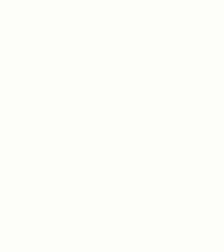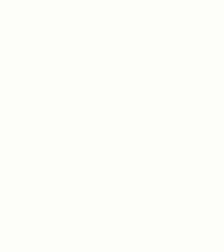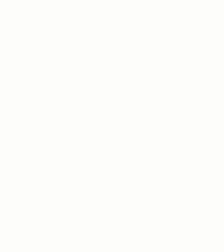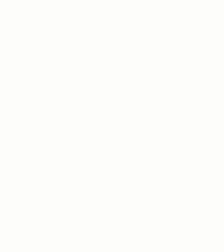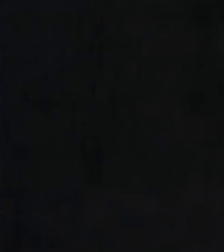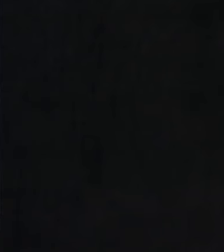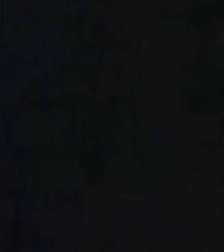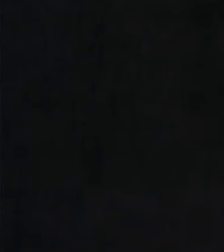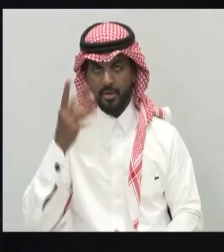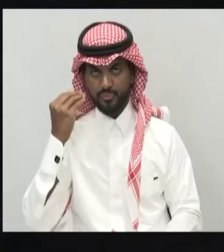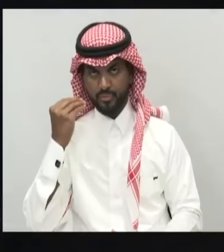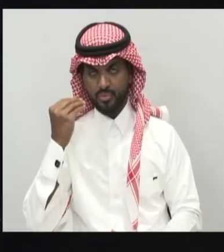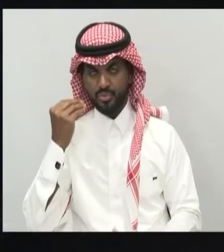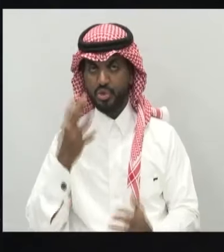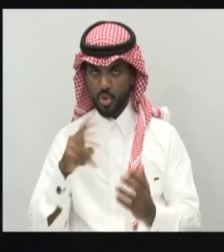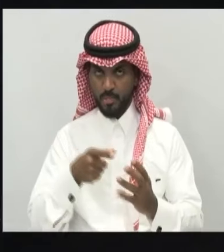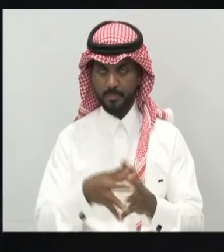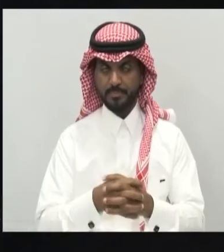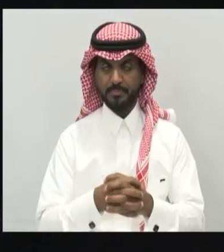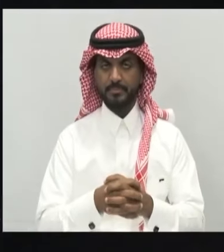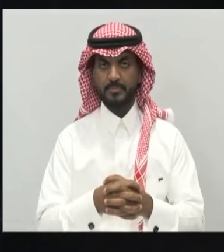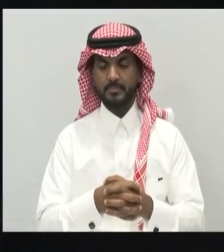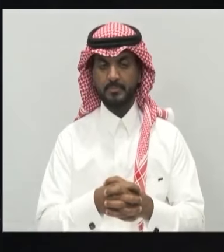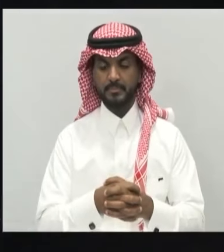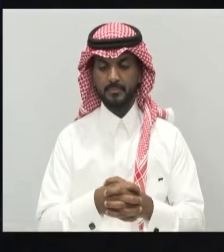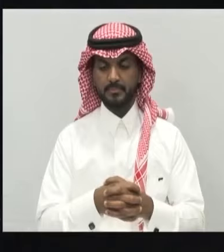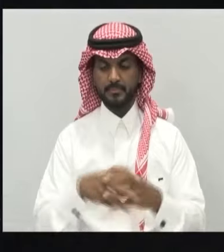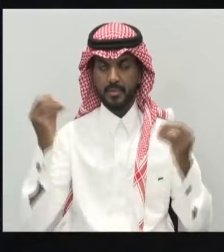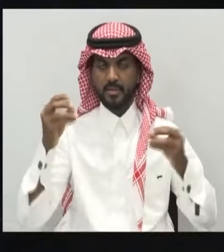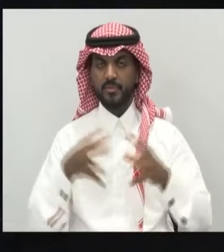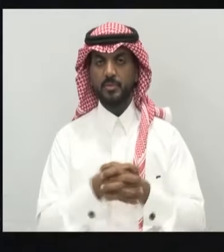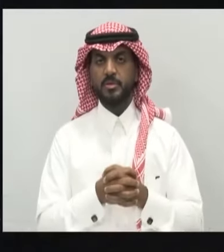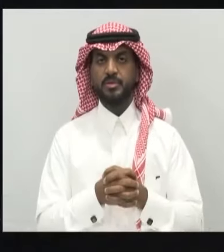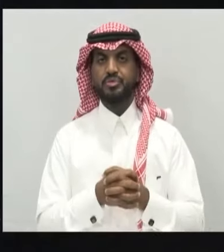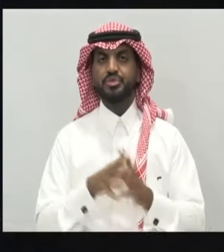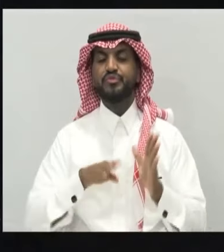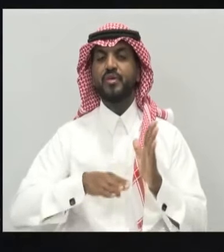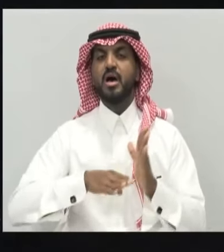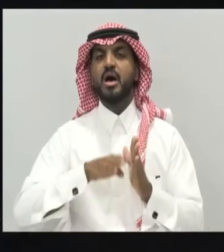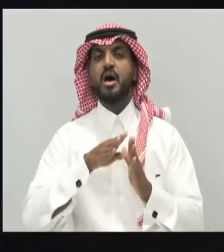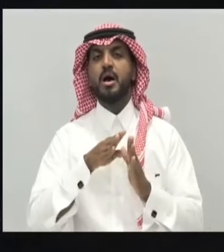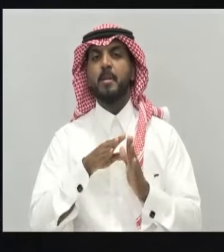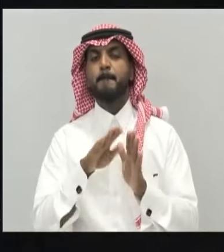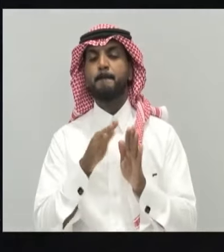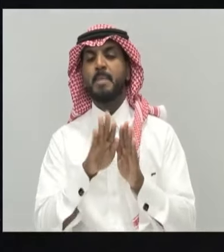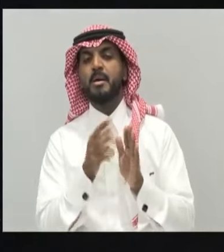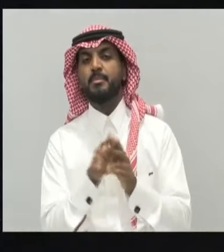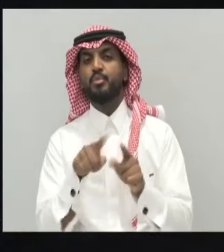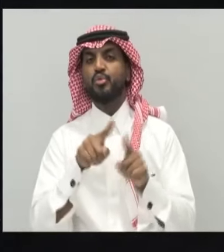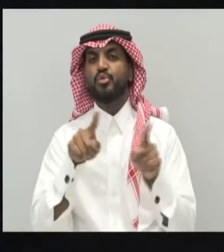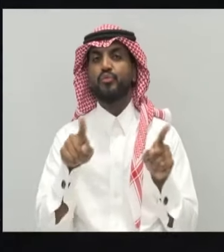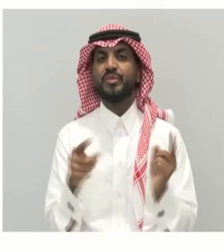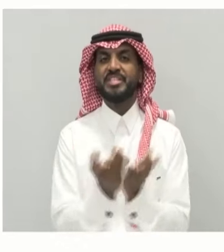ها يا مبدعين وصلتوا للاجابه بارك الله فيكم اذا ارتفاع باب غرفه الصف